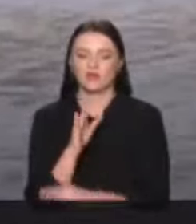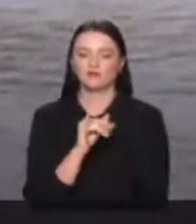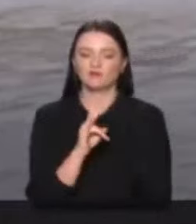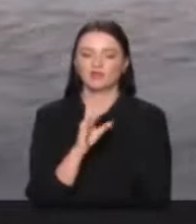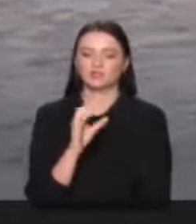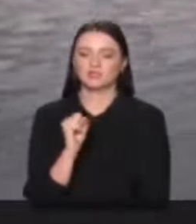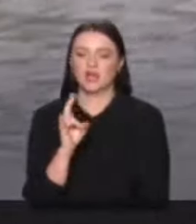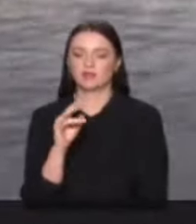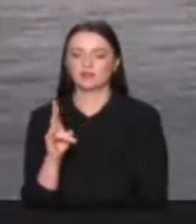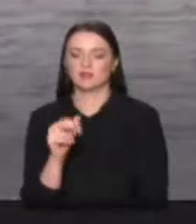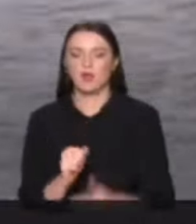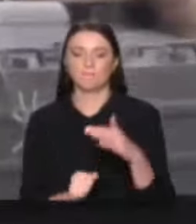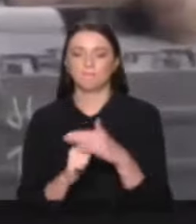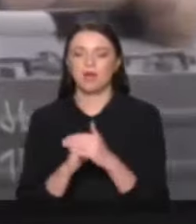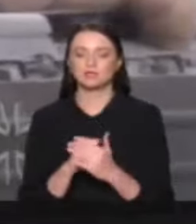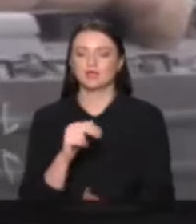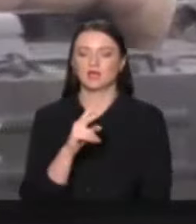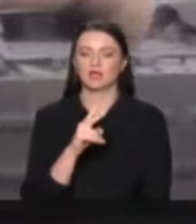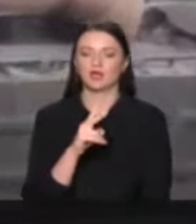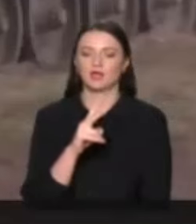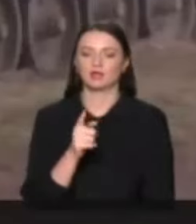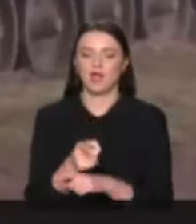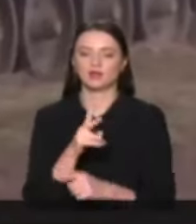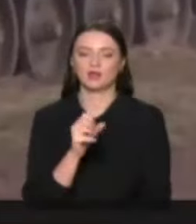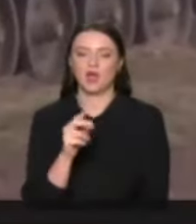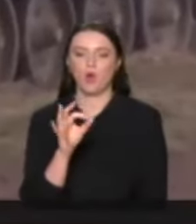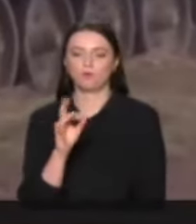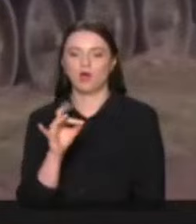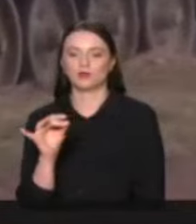танка «Леопард-1К» із символікою української армії. І